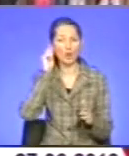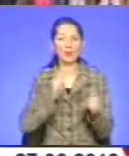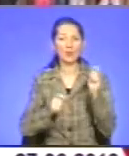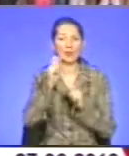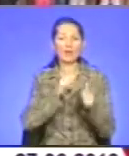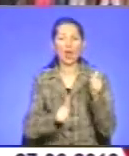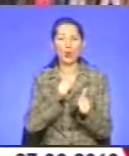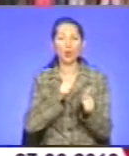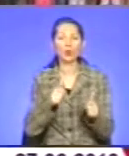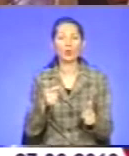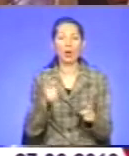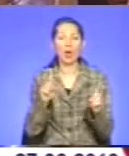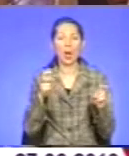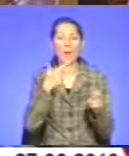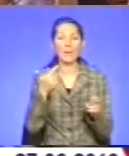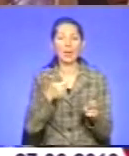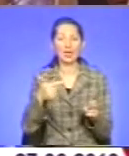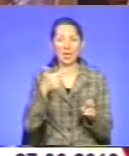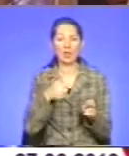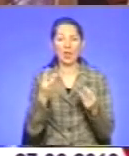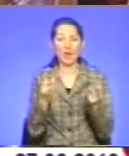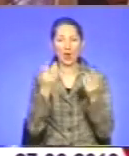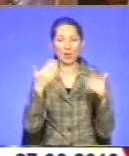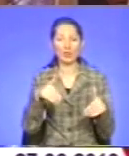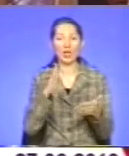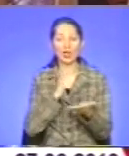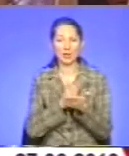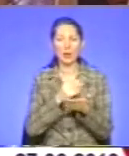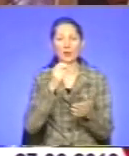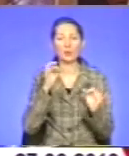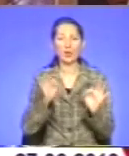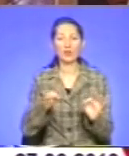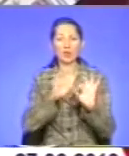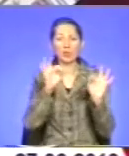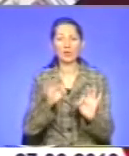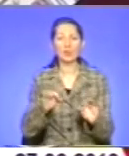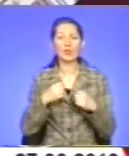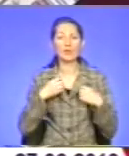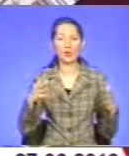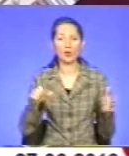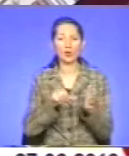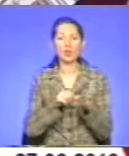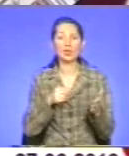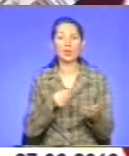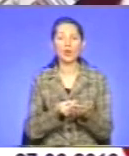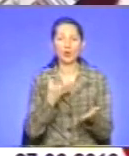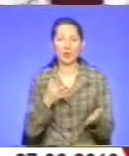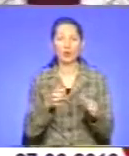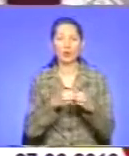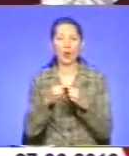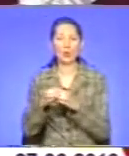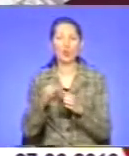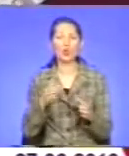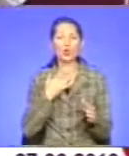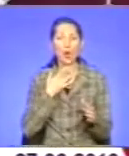Фестиваль-конкурс «Блакитний вогник» вже традиційно став справжнім мистецьким святом. Учасників оцінювали у номінаціях «Солісто-вокалісти»,